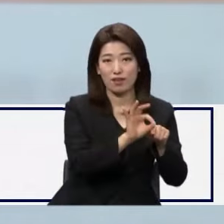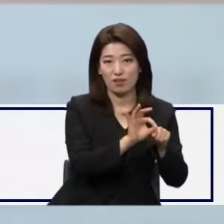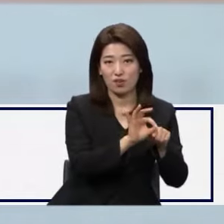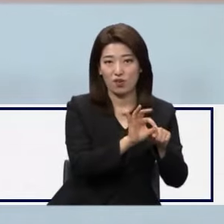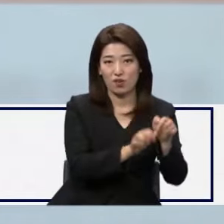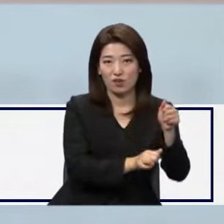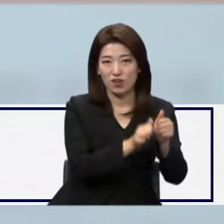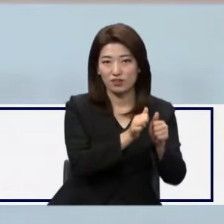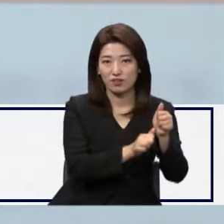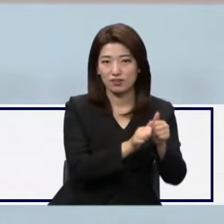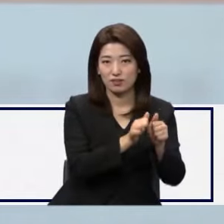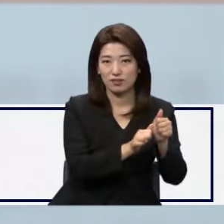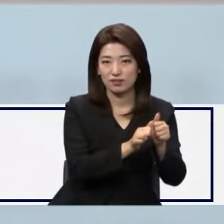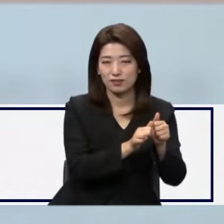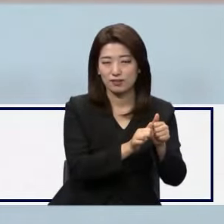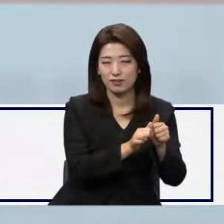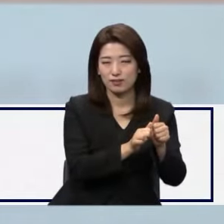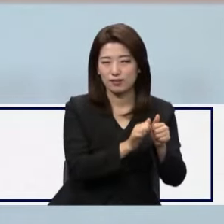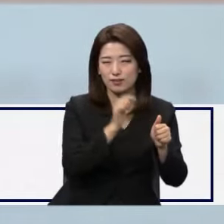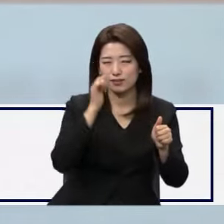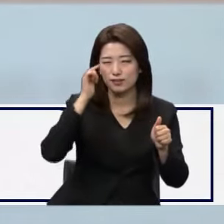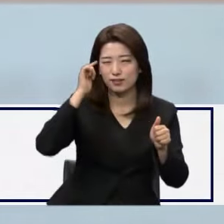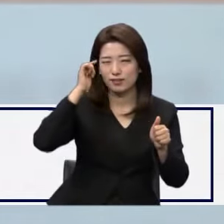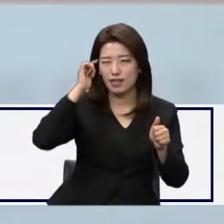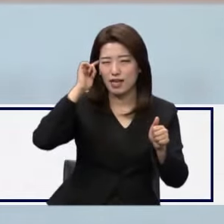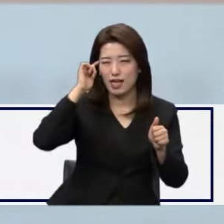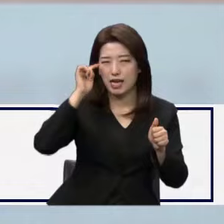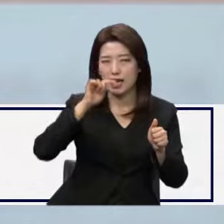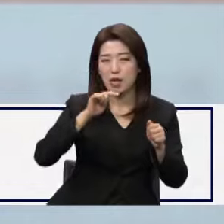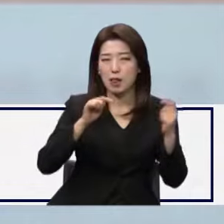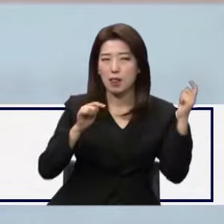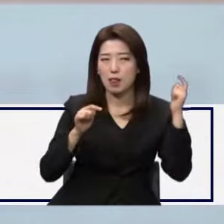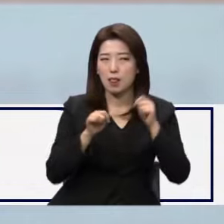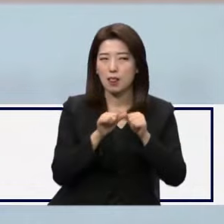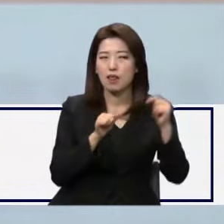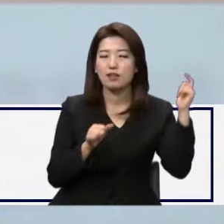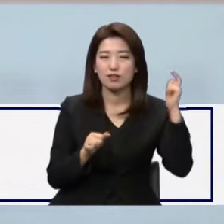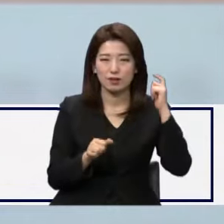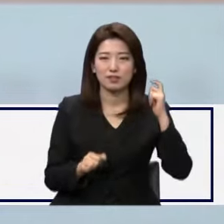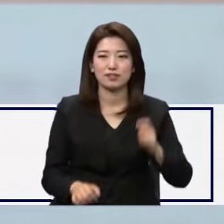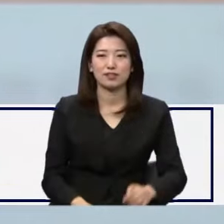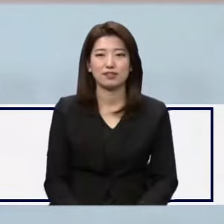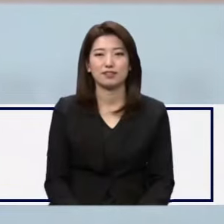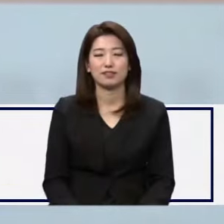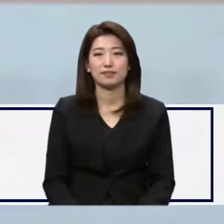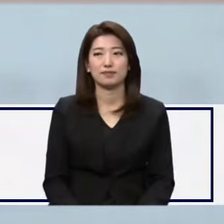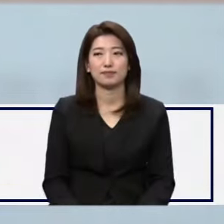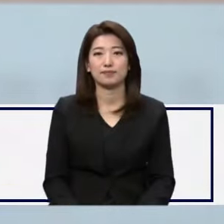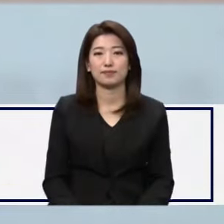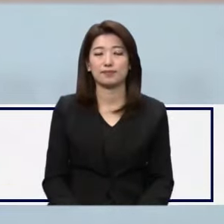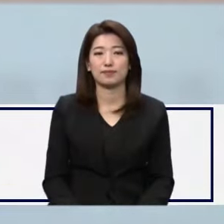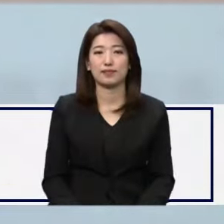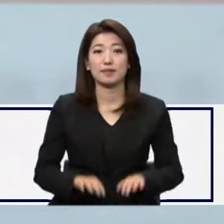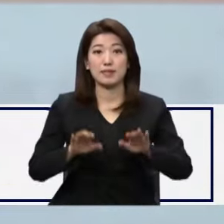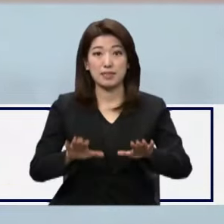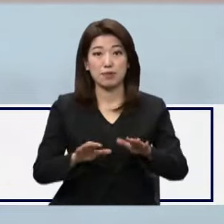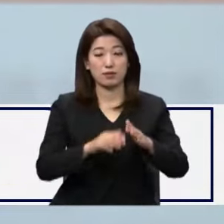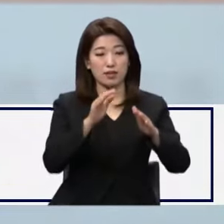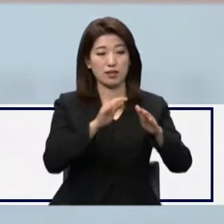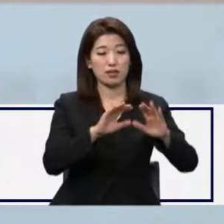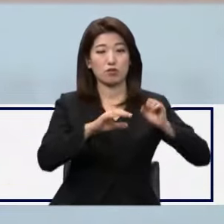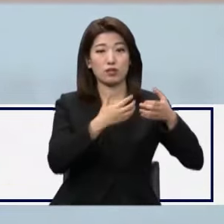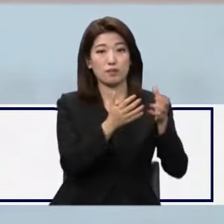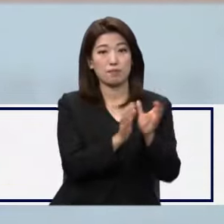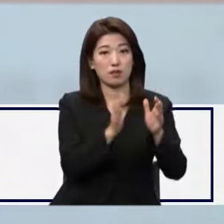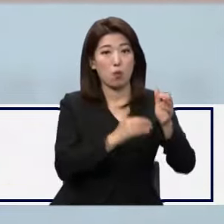옮겨서 지금 대진을 치겠다는 이야기도 오고 있어요 그렇기 때문에 제가 봤을 때는 이번에 공천의 첫 단추는